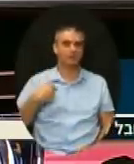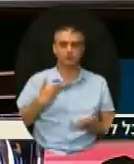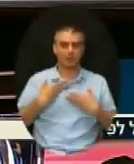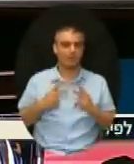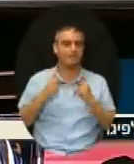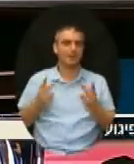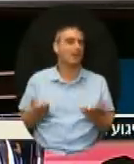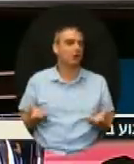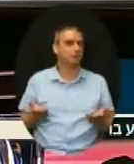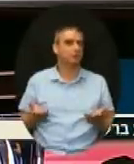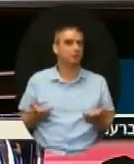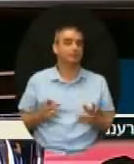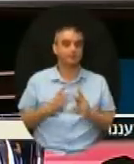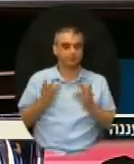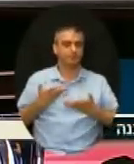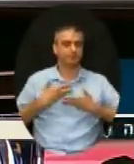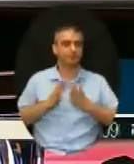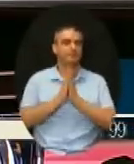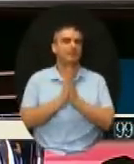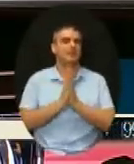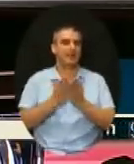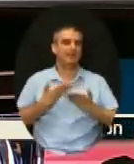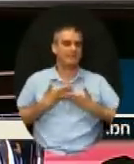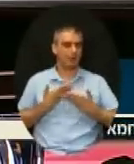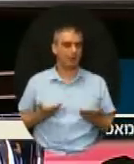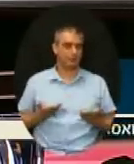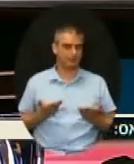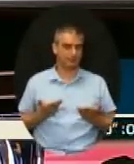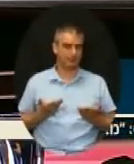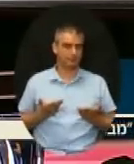פתרון, פתרון שיפיח תקווה,